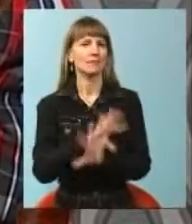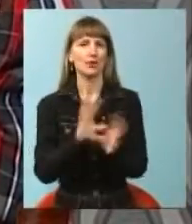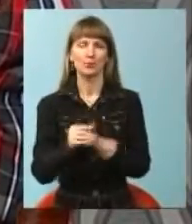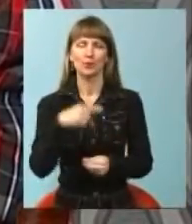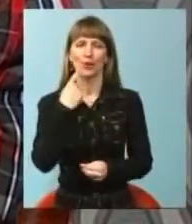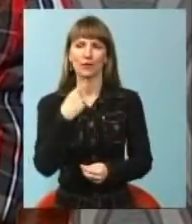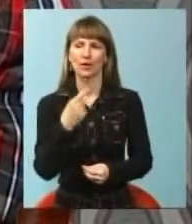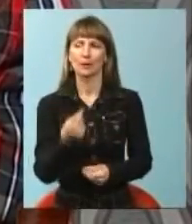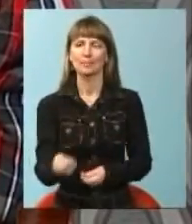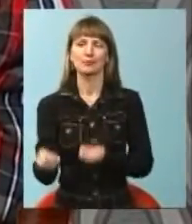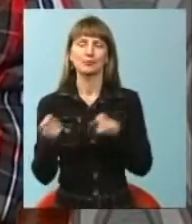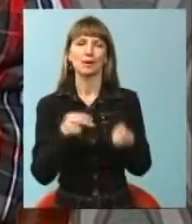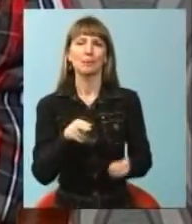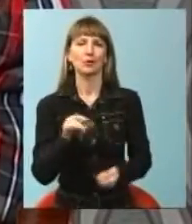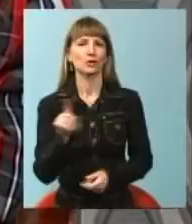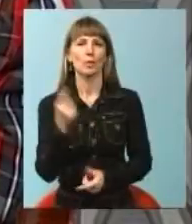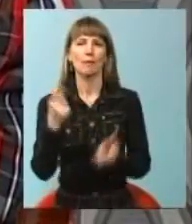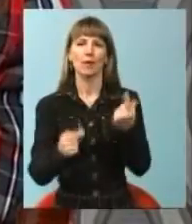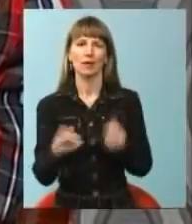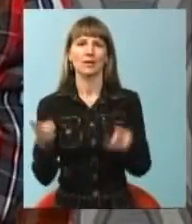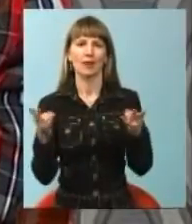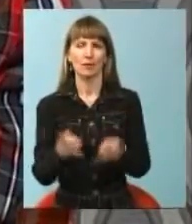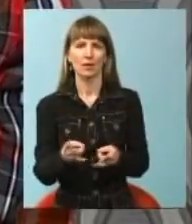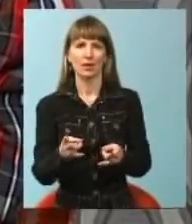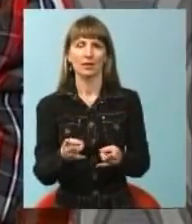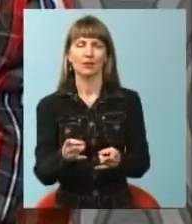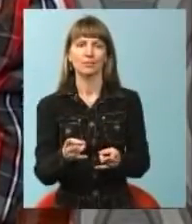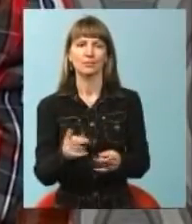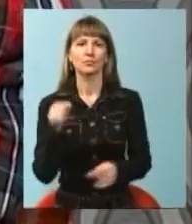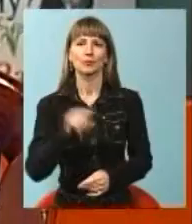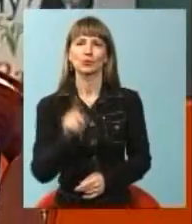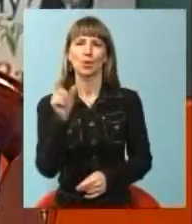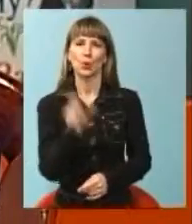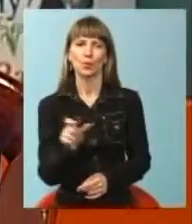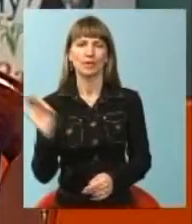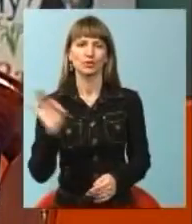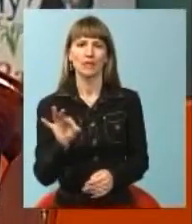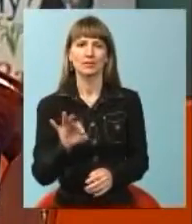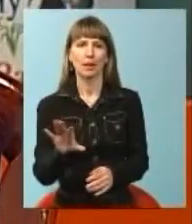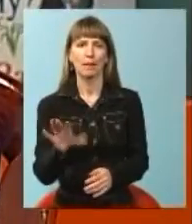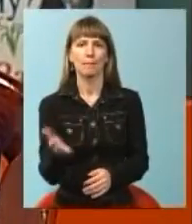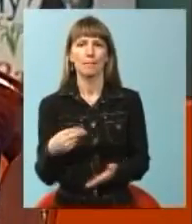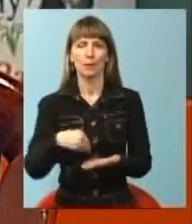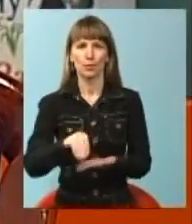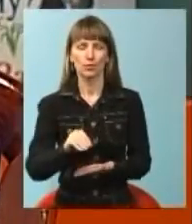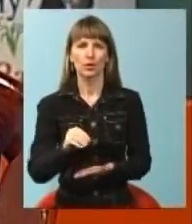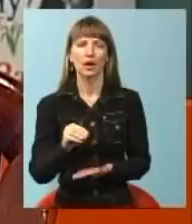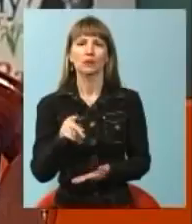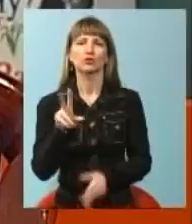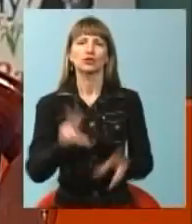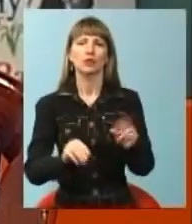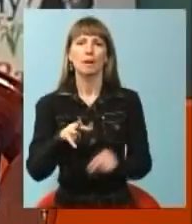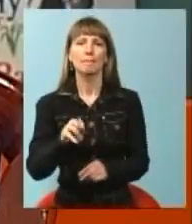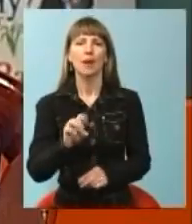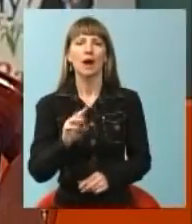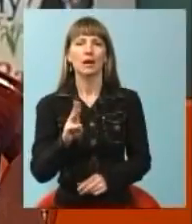говорять постачальникам про те, що молоко нам необхідно або якийсь певний продукт необхідно, тому що люди його часто беруть. Як вважаєш, а чи маркетологи, вони чим